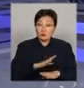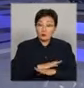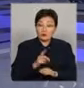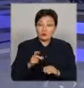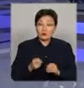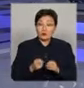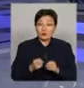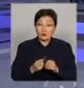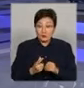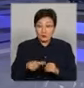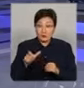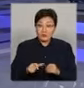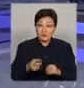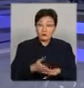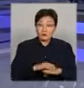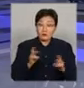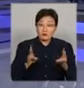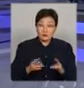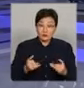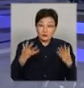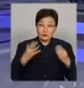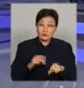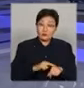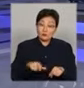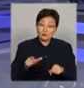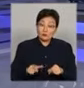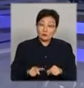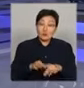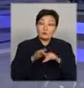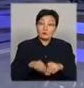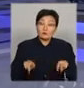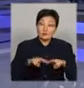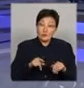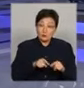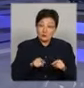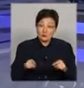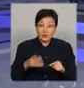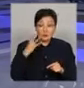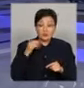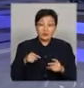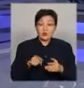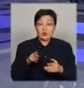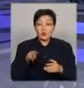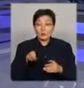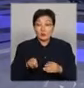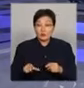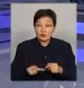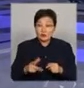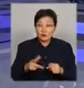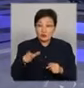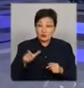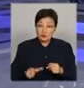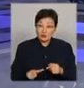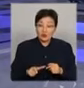ауыр жарақат алған екен. Бүгіннің өзінде тәртіп сақшыларының жүргізген арнайы рейді барысында Алматы-Көкпек тас жолында 3 адам жол